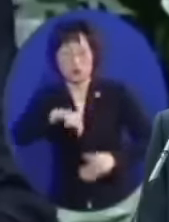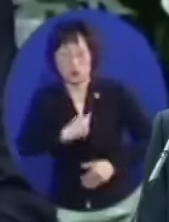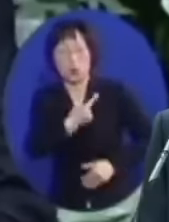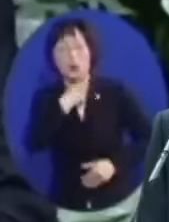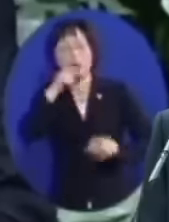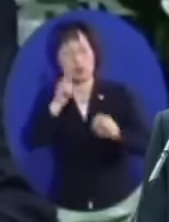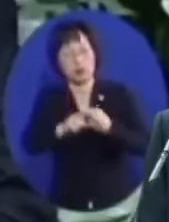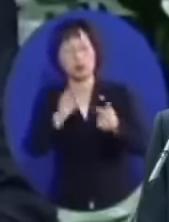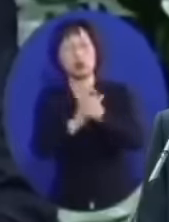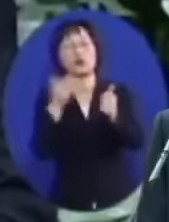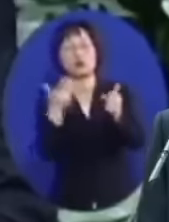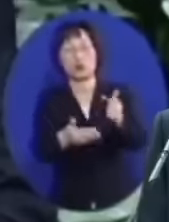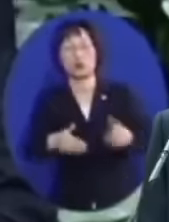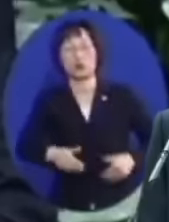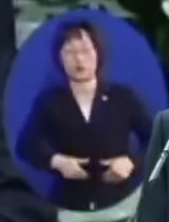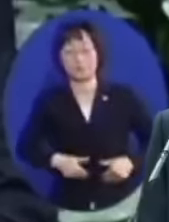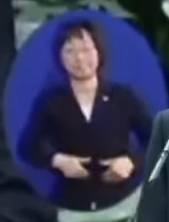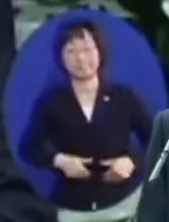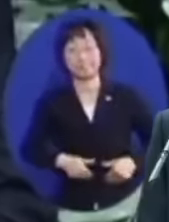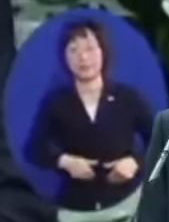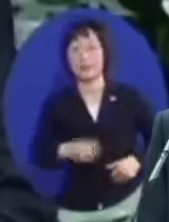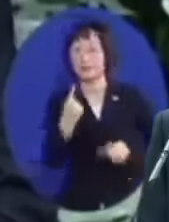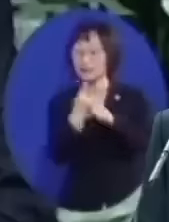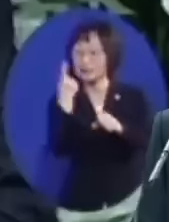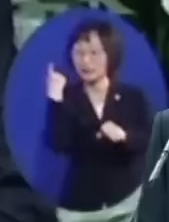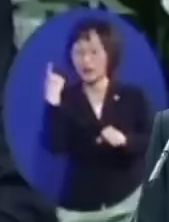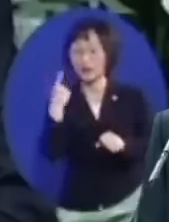되는 것입니다. 작년에 서울